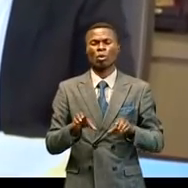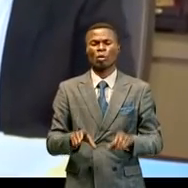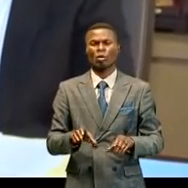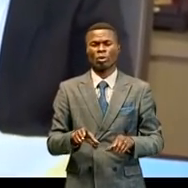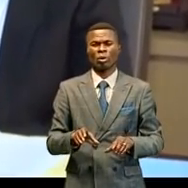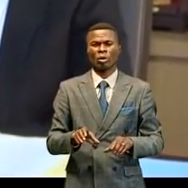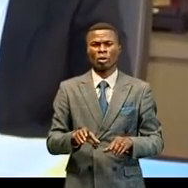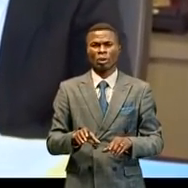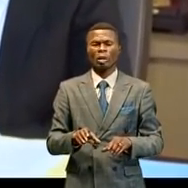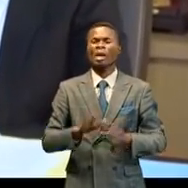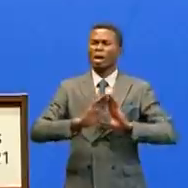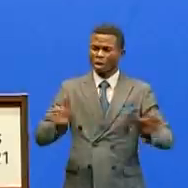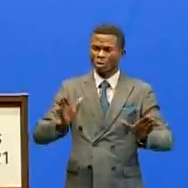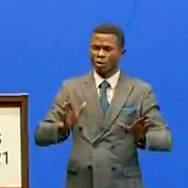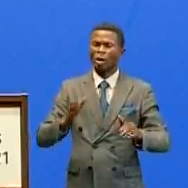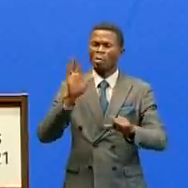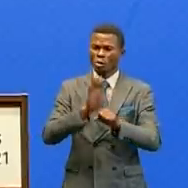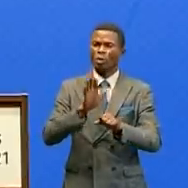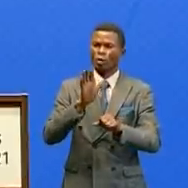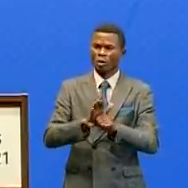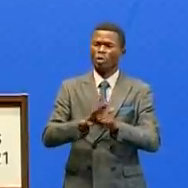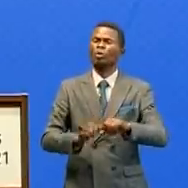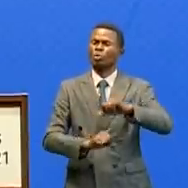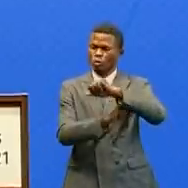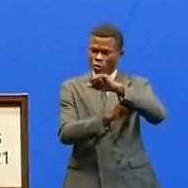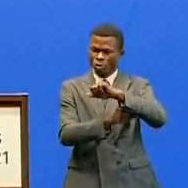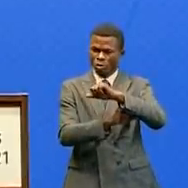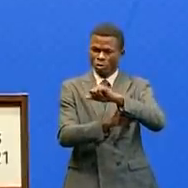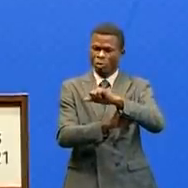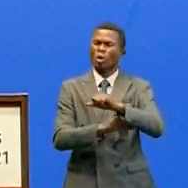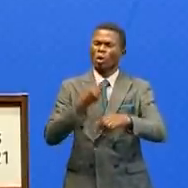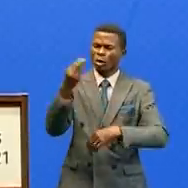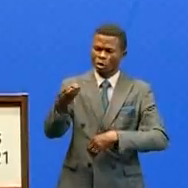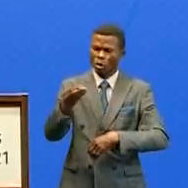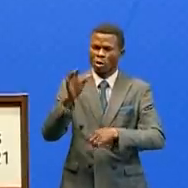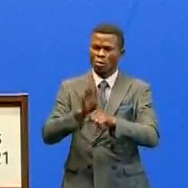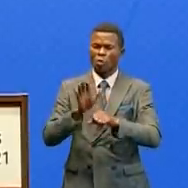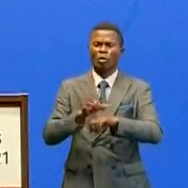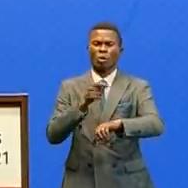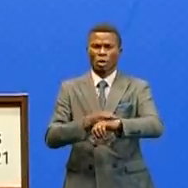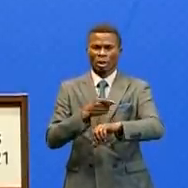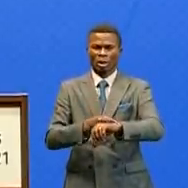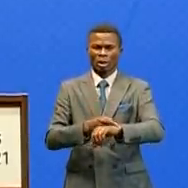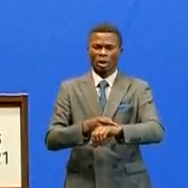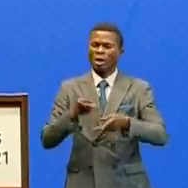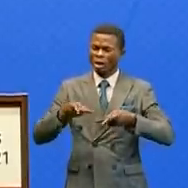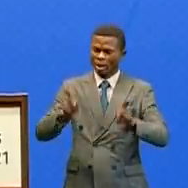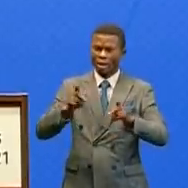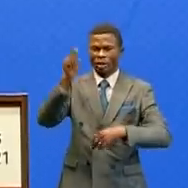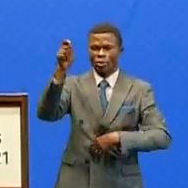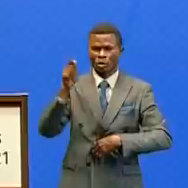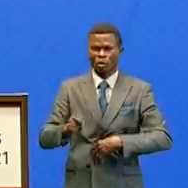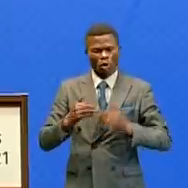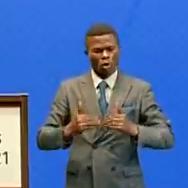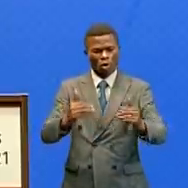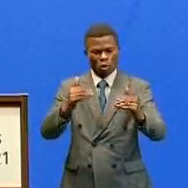Congo mérite d'être davantage soutenus. Et il leur faut plus de temps pouvant leur permettre de